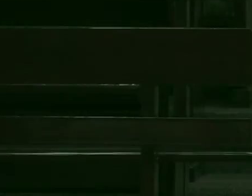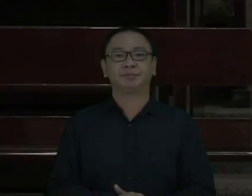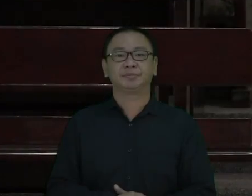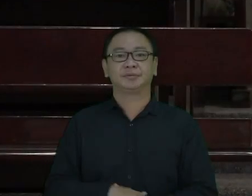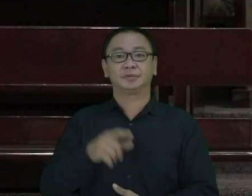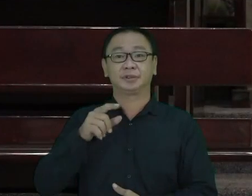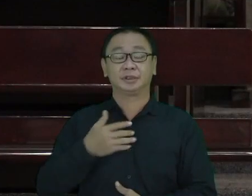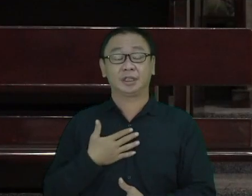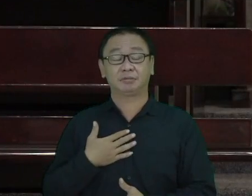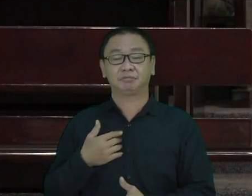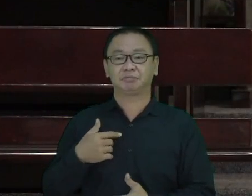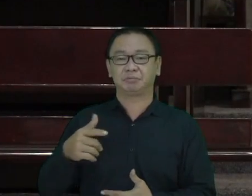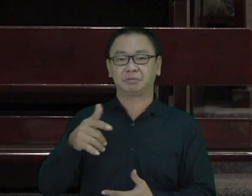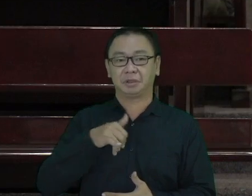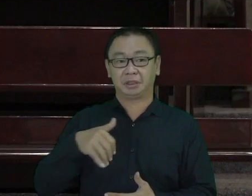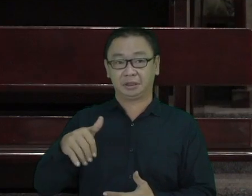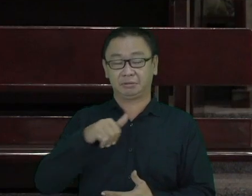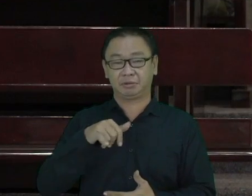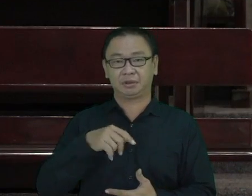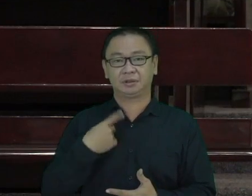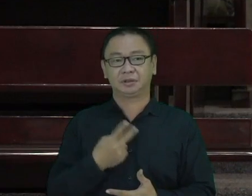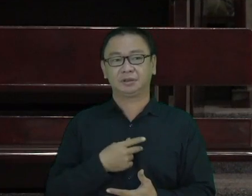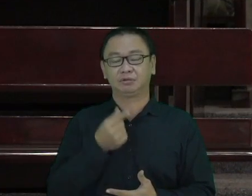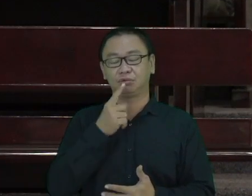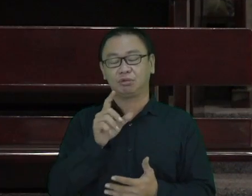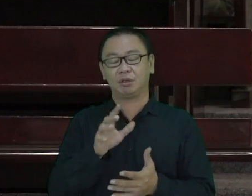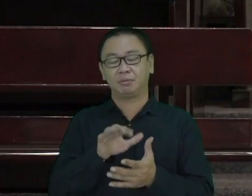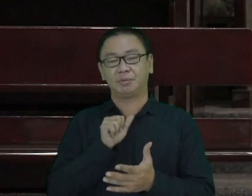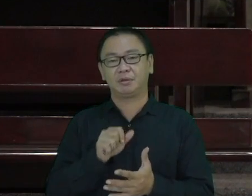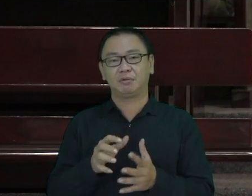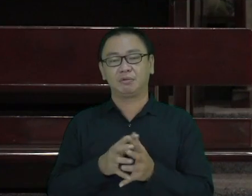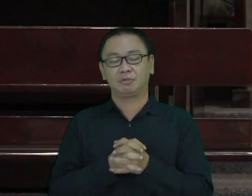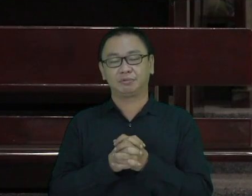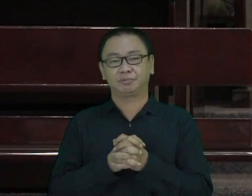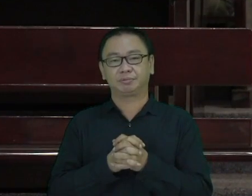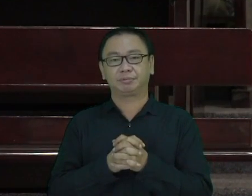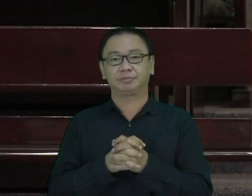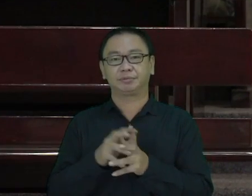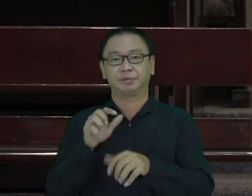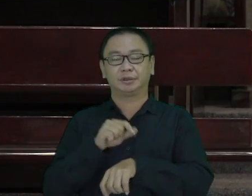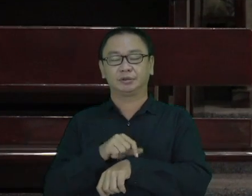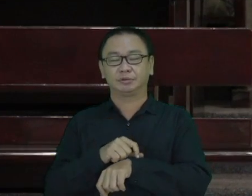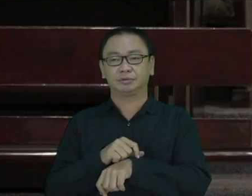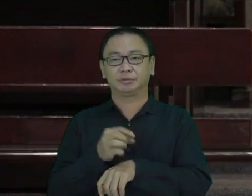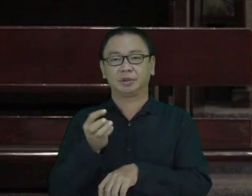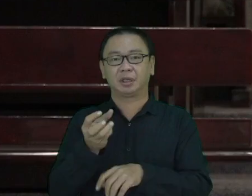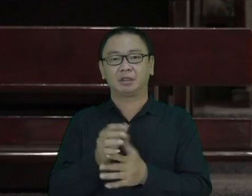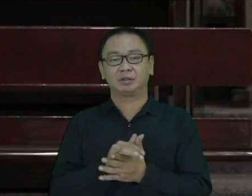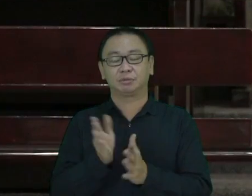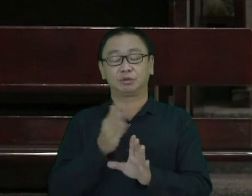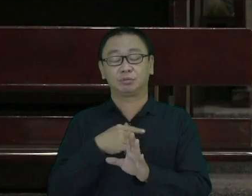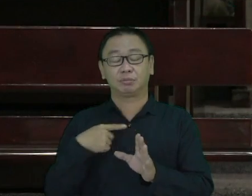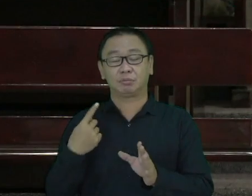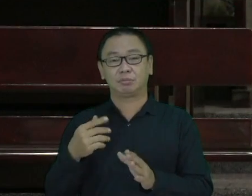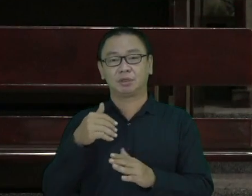Kini saya mengajak setiap kita untuk mengambil waktu teduh sejenak sebelum kita memasuki ibadah kita pada hari